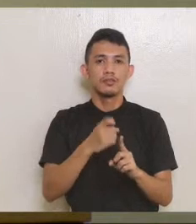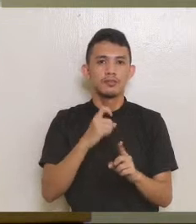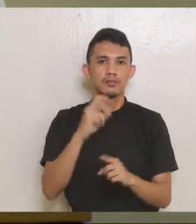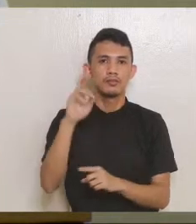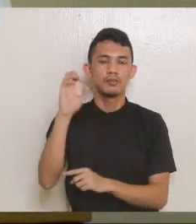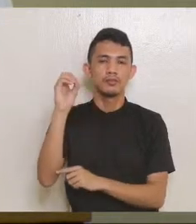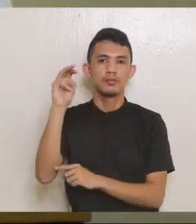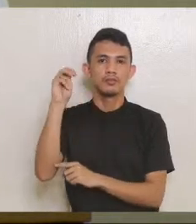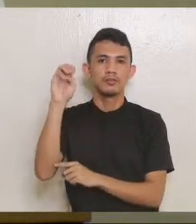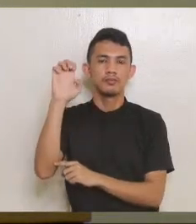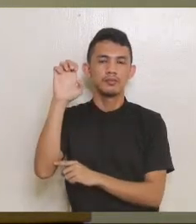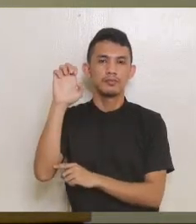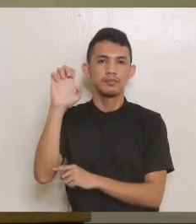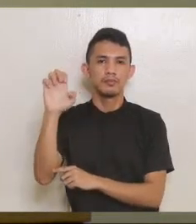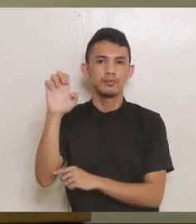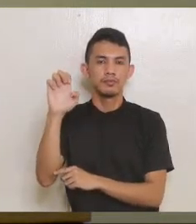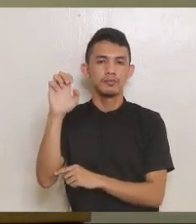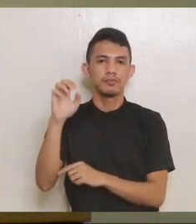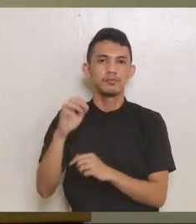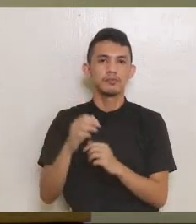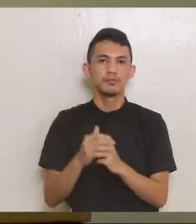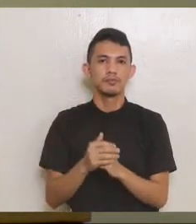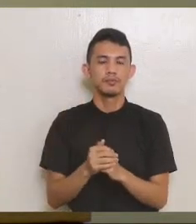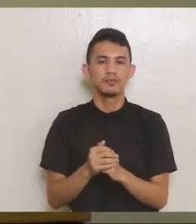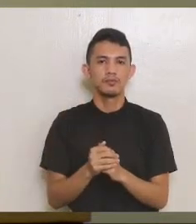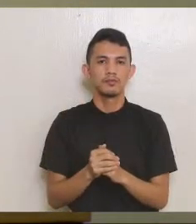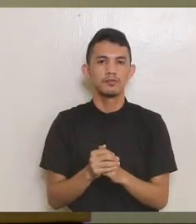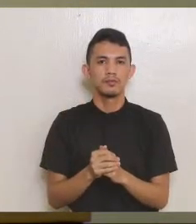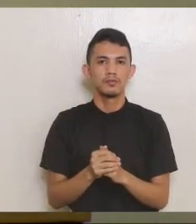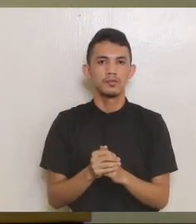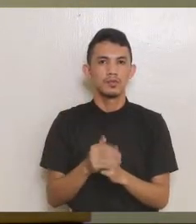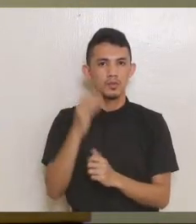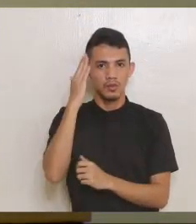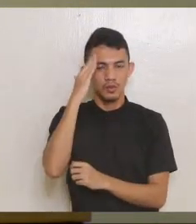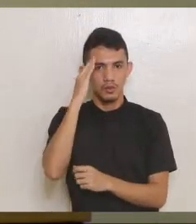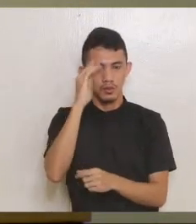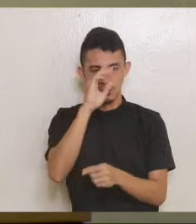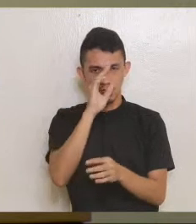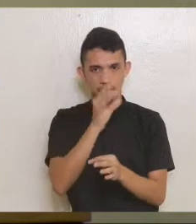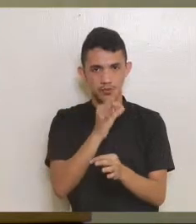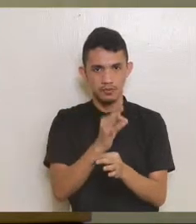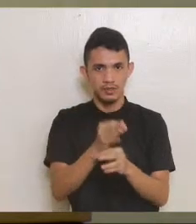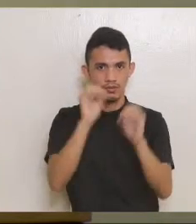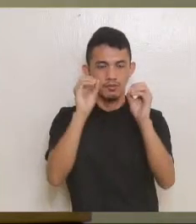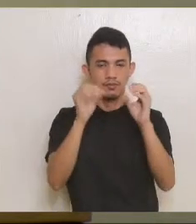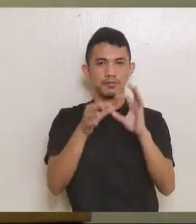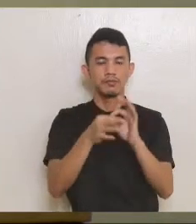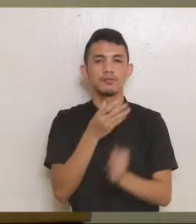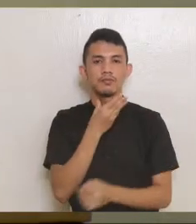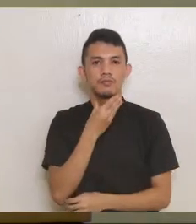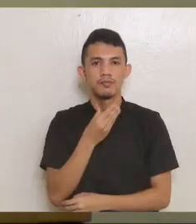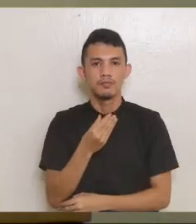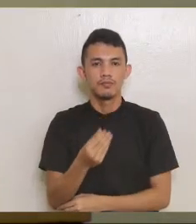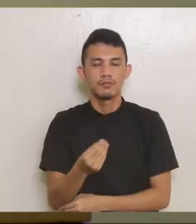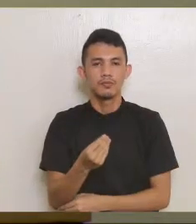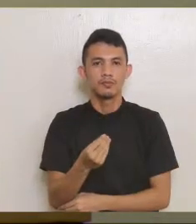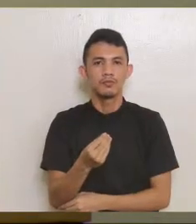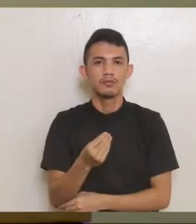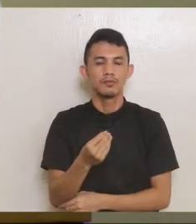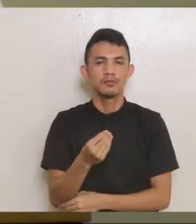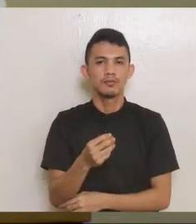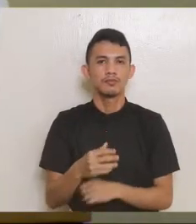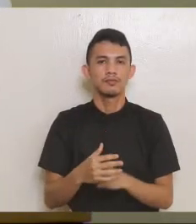Hudiyo nga nakabig sa tinuuhan sa mga Hudiyo, ug may pipila pa kanato nga taga Krita ug